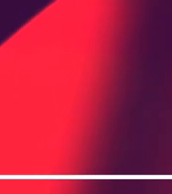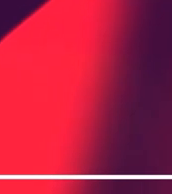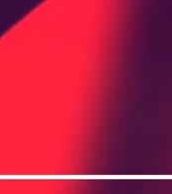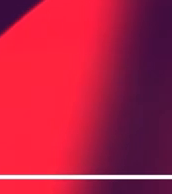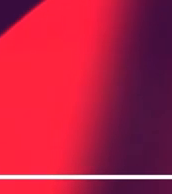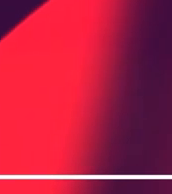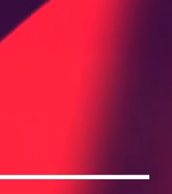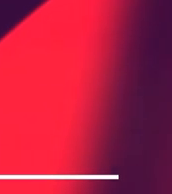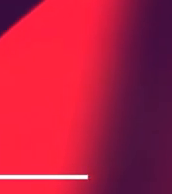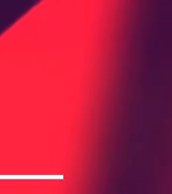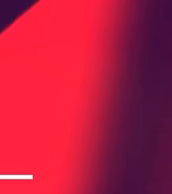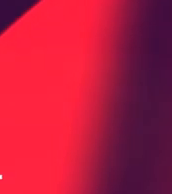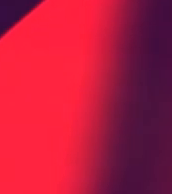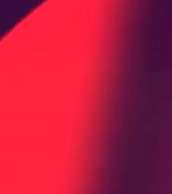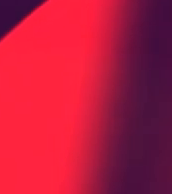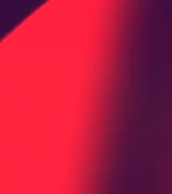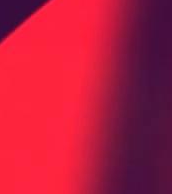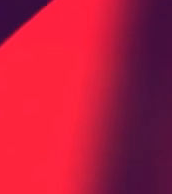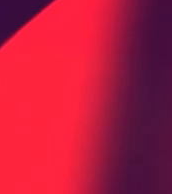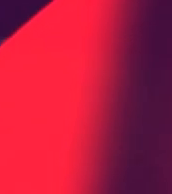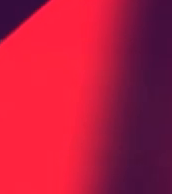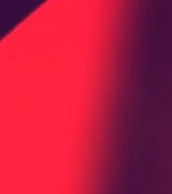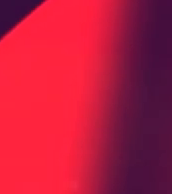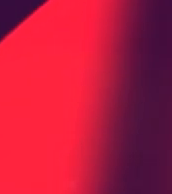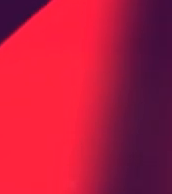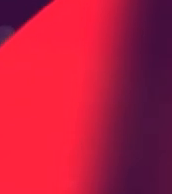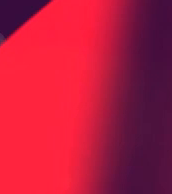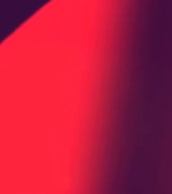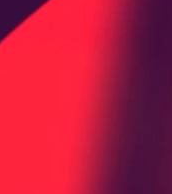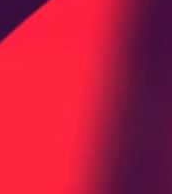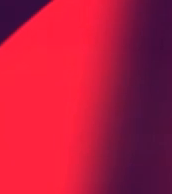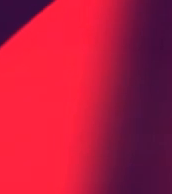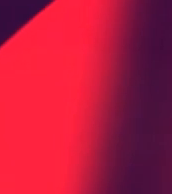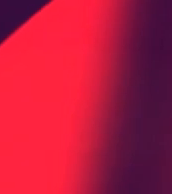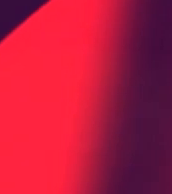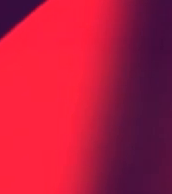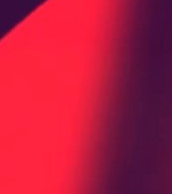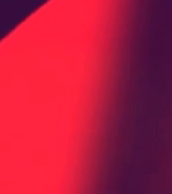අලුත් වීඩියෝ ගැන මුලින්ම දැනගන්න මෙම සීනුව ක්ලික් කරන්න.